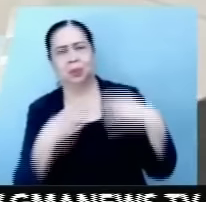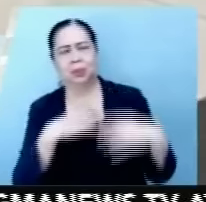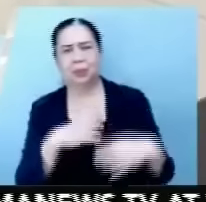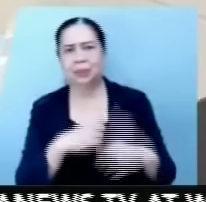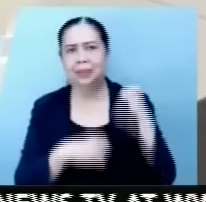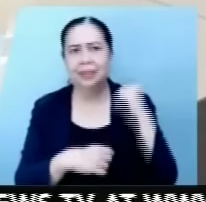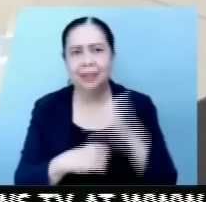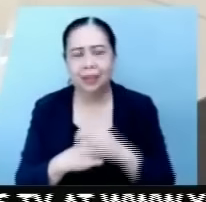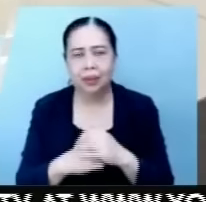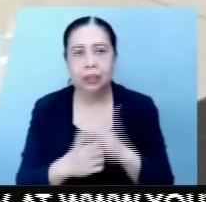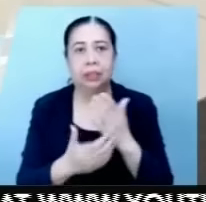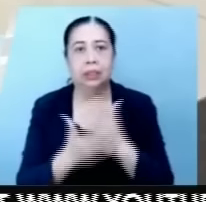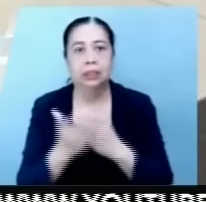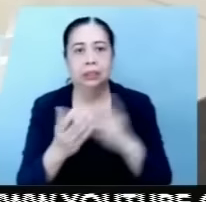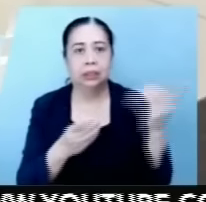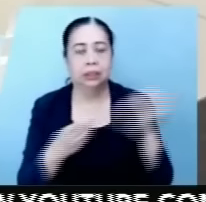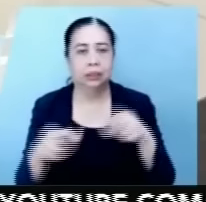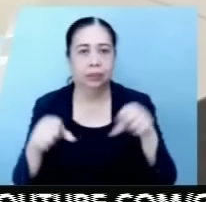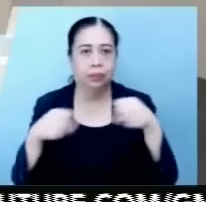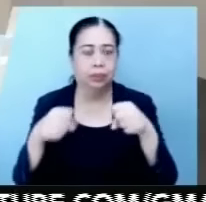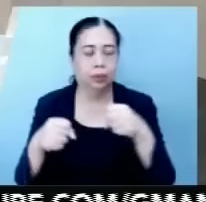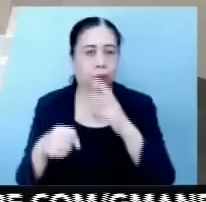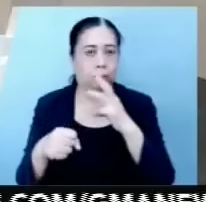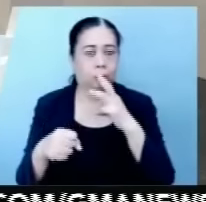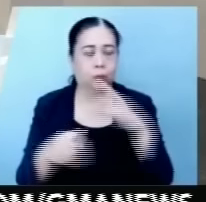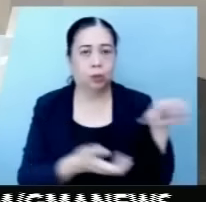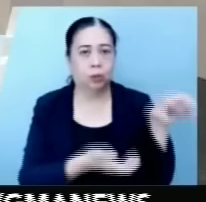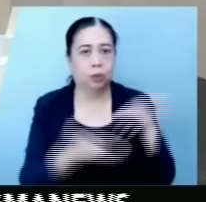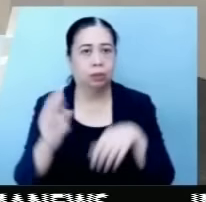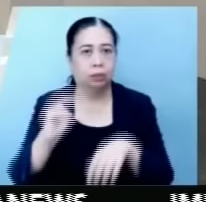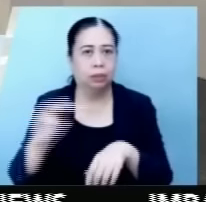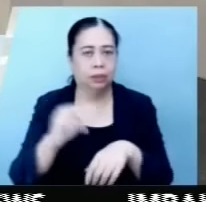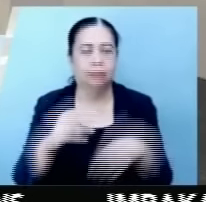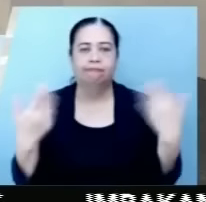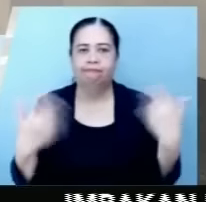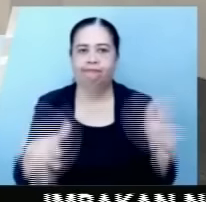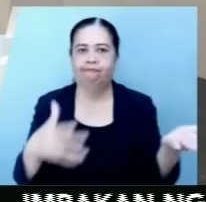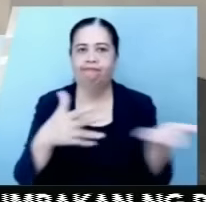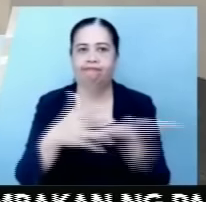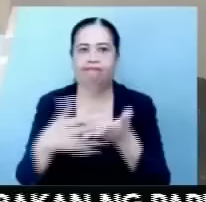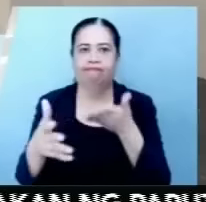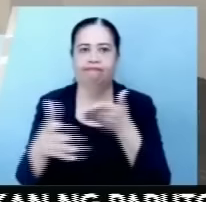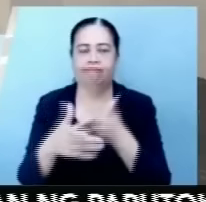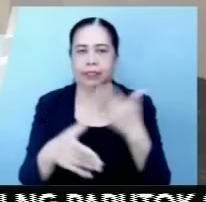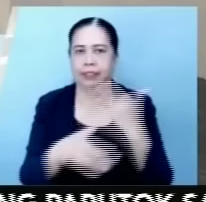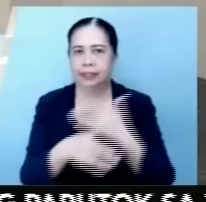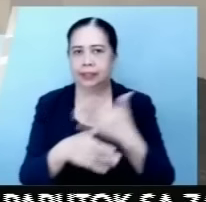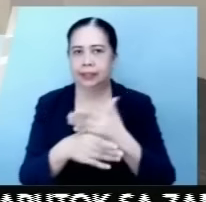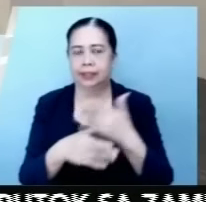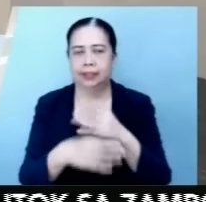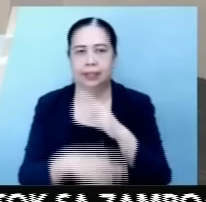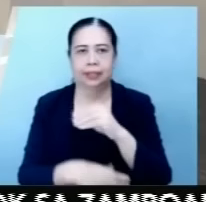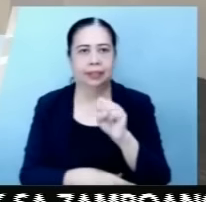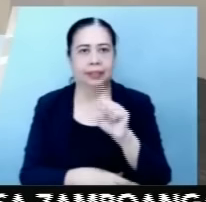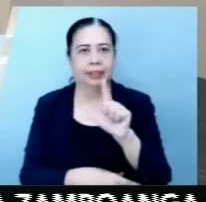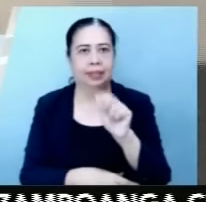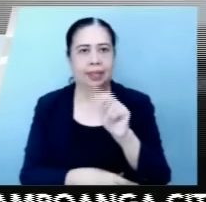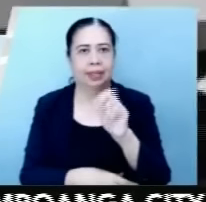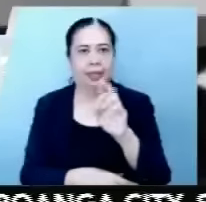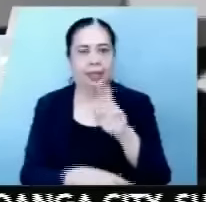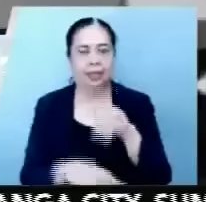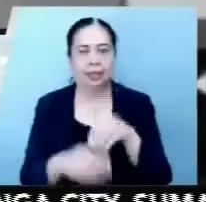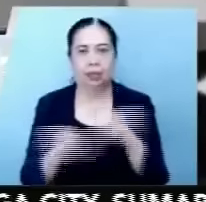Isa sa mga delivery rider na nabasa noong Lunes, nagsampa na ng reklamo ang just vexation at slander sa San Juan Prosecutor's